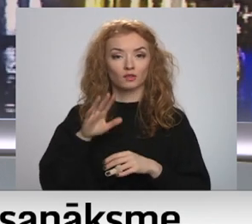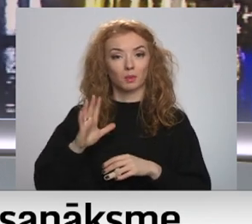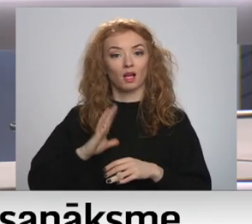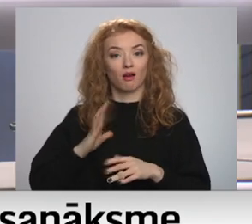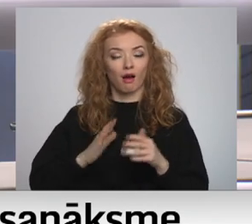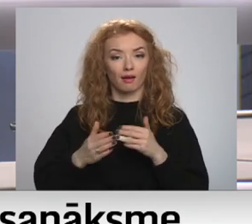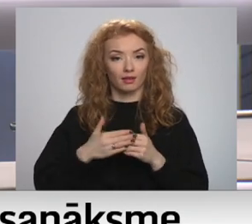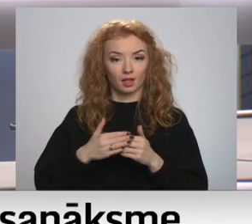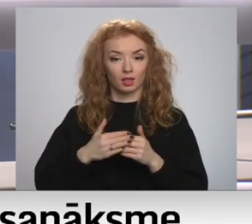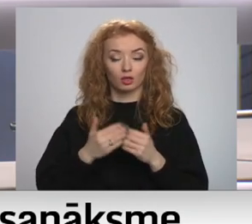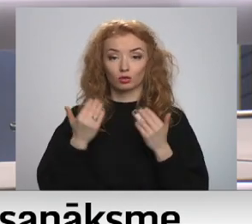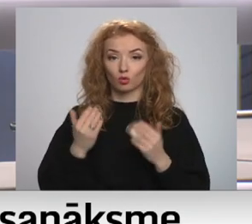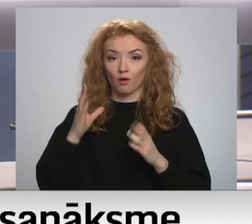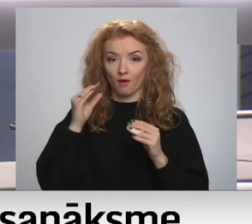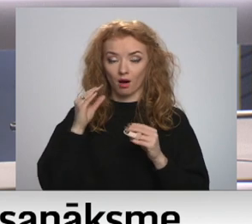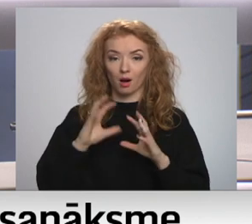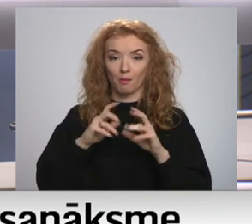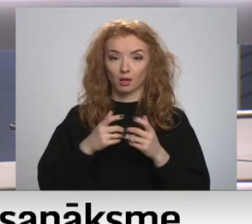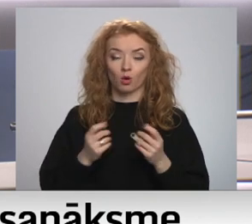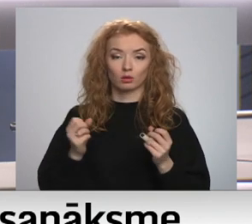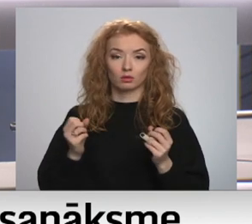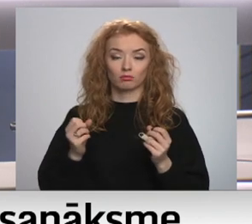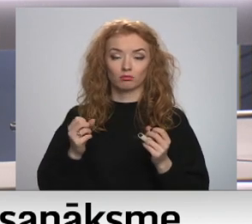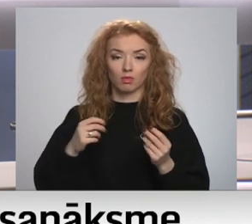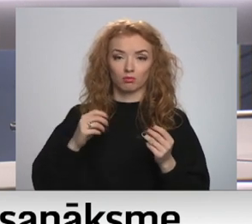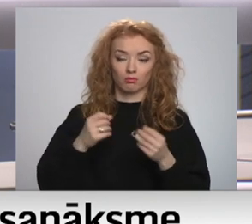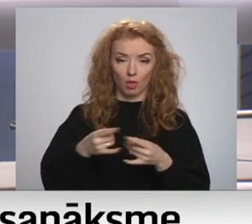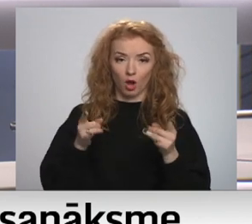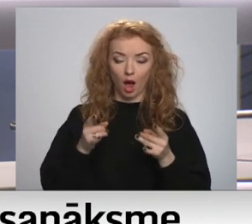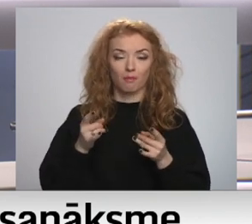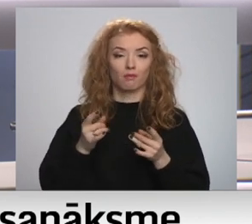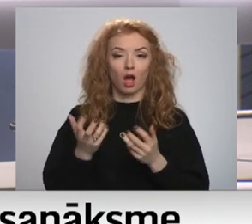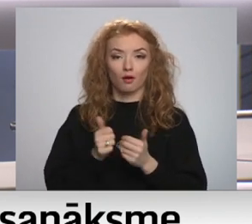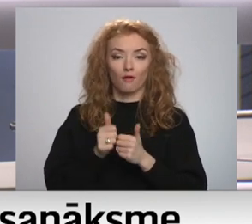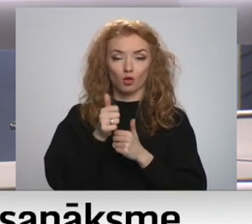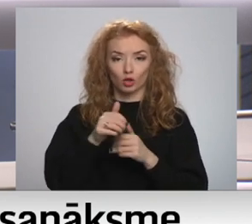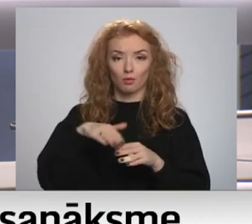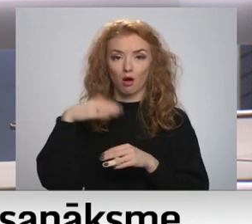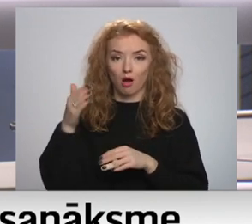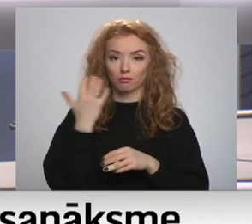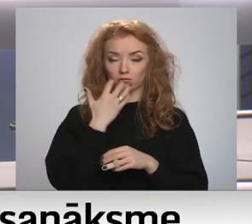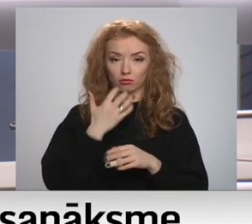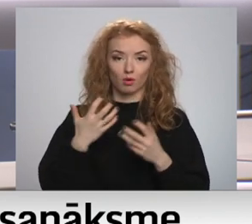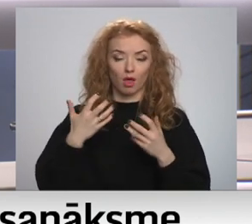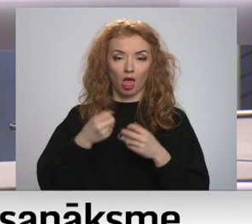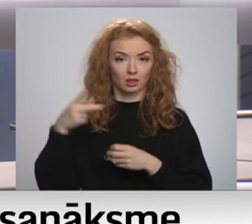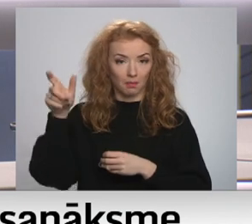raidījumā? Jā, šovakar pasaules panorāmā pus astoņos ar vadošajiem Latvijas ārpolitikas ekspertiem mēs